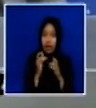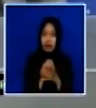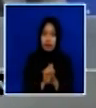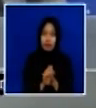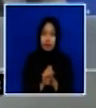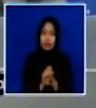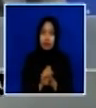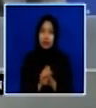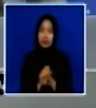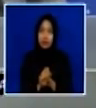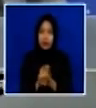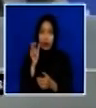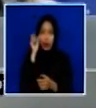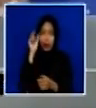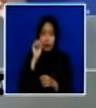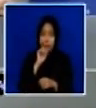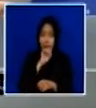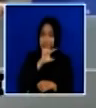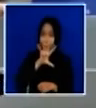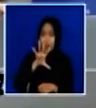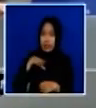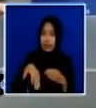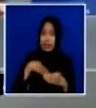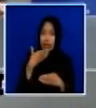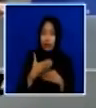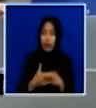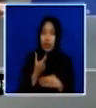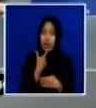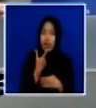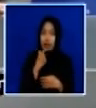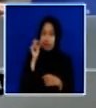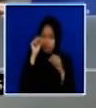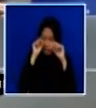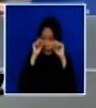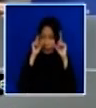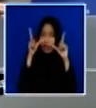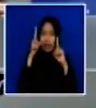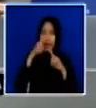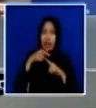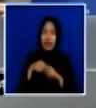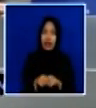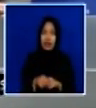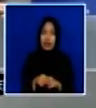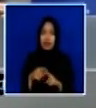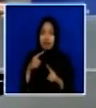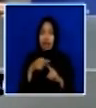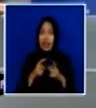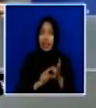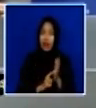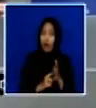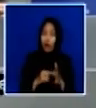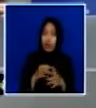saudara untuk membahas lebih lanjut terkait dengan Ahmad melek teknologi Pemuda Desa kita akan segera terhubung melalui